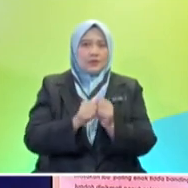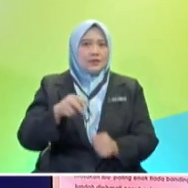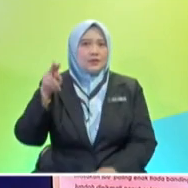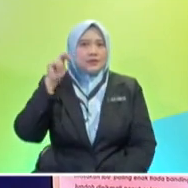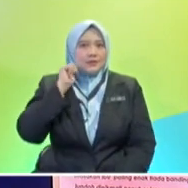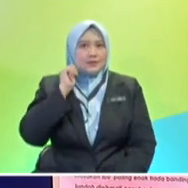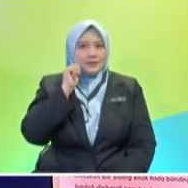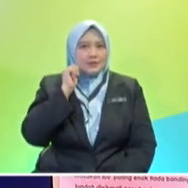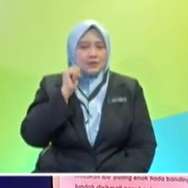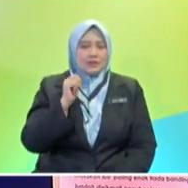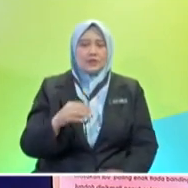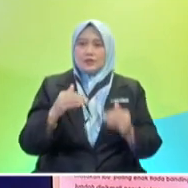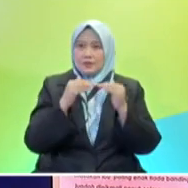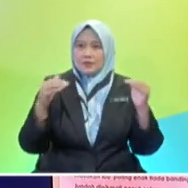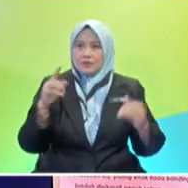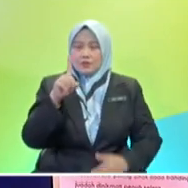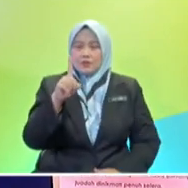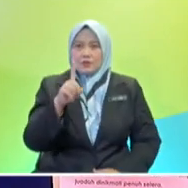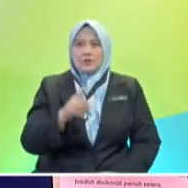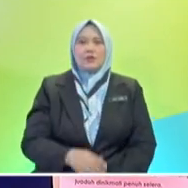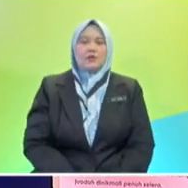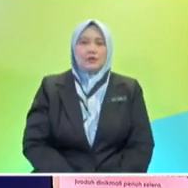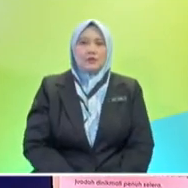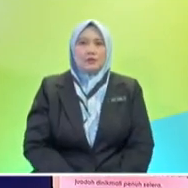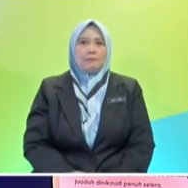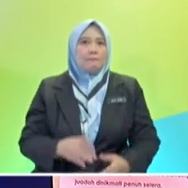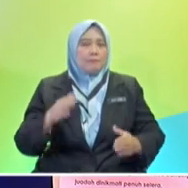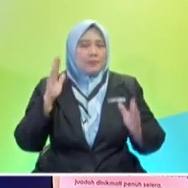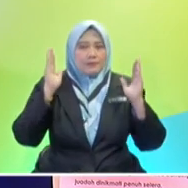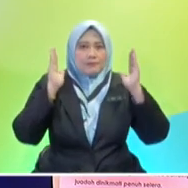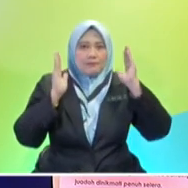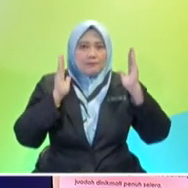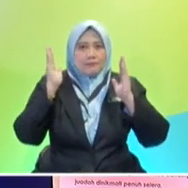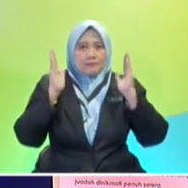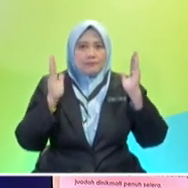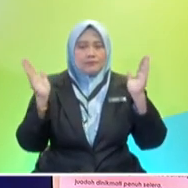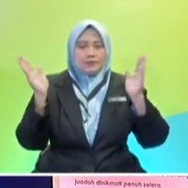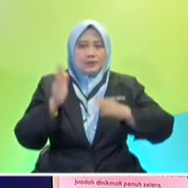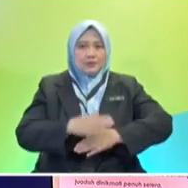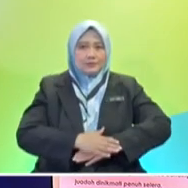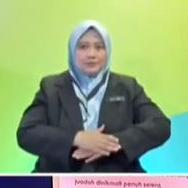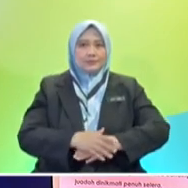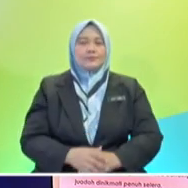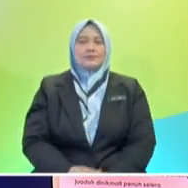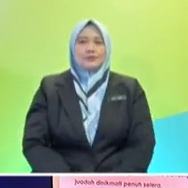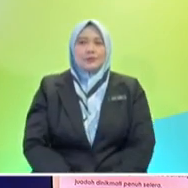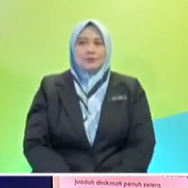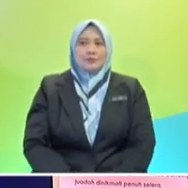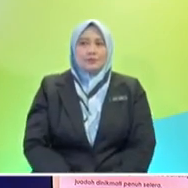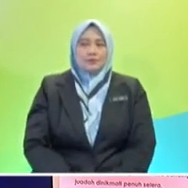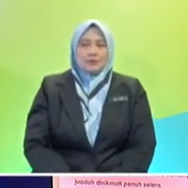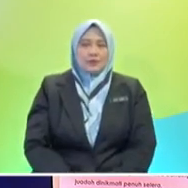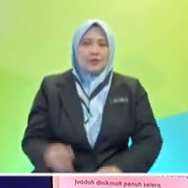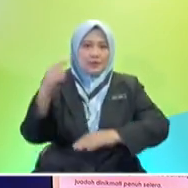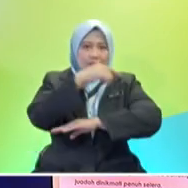tahap 1 bagi mata pelajaran literasi bahasa Melayu. Baiklah, hari ini kita nak sama-sama belajar topik